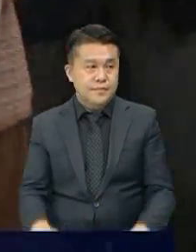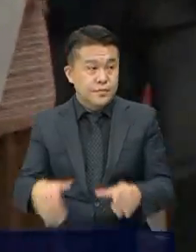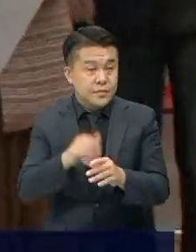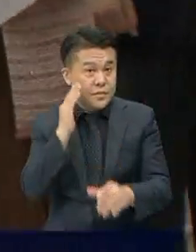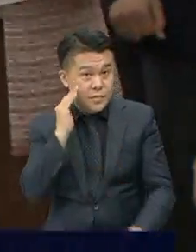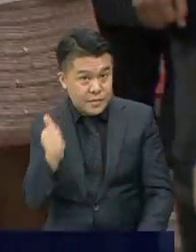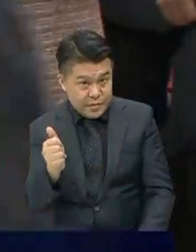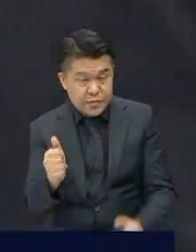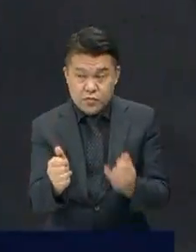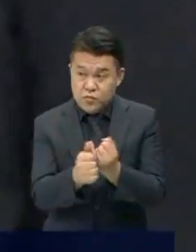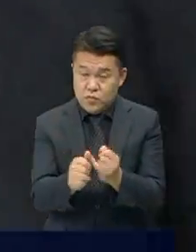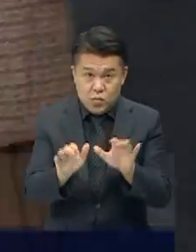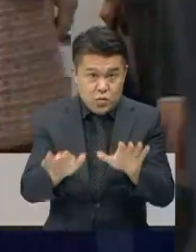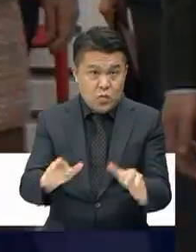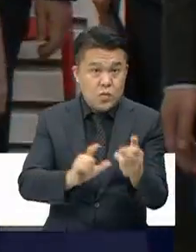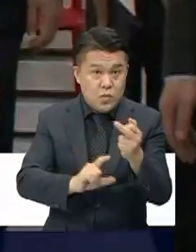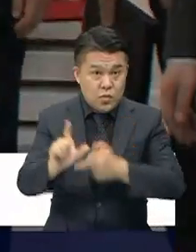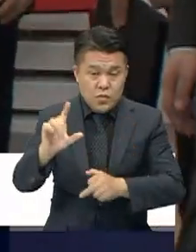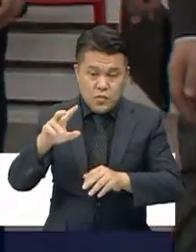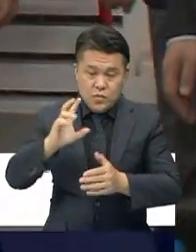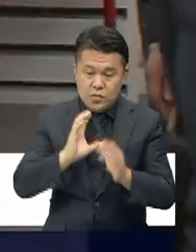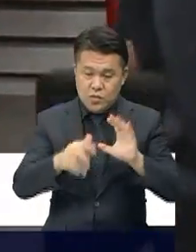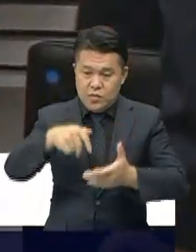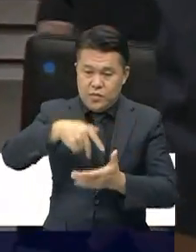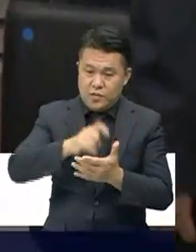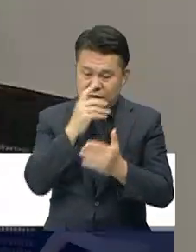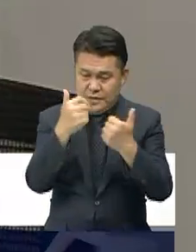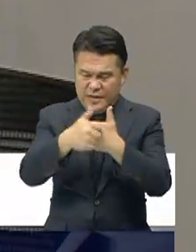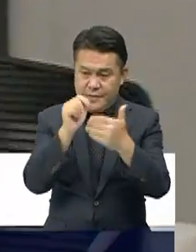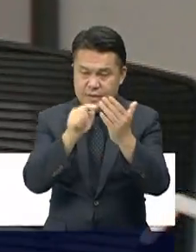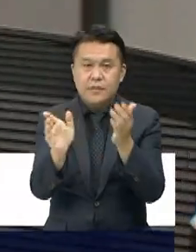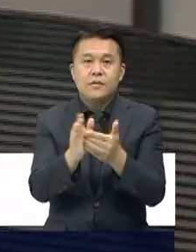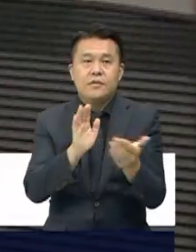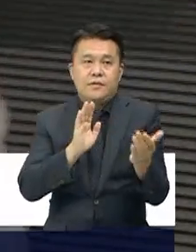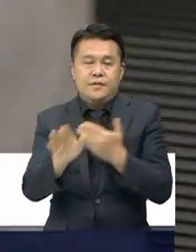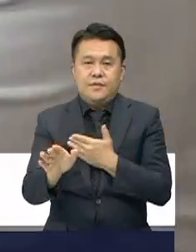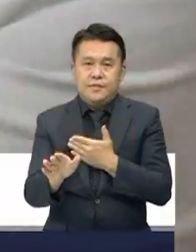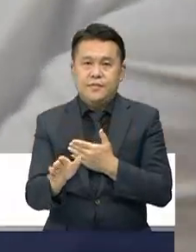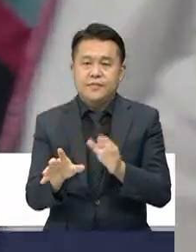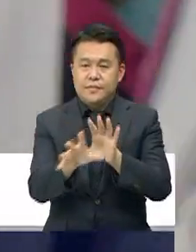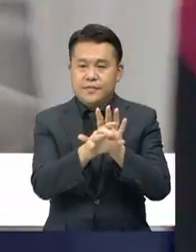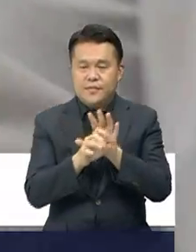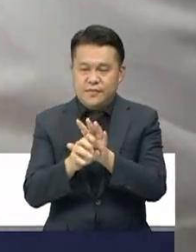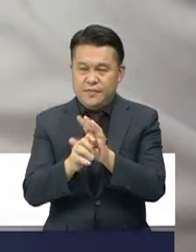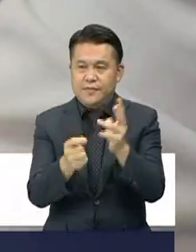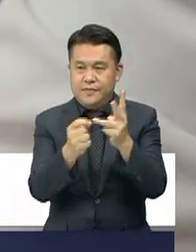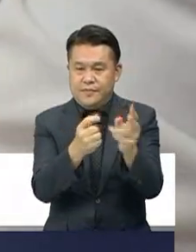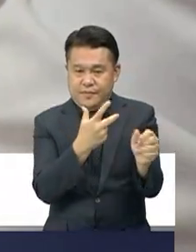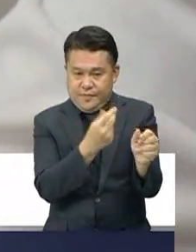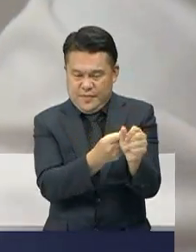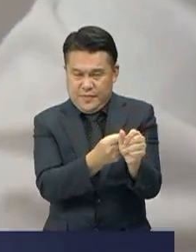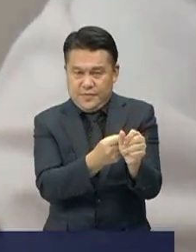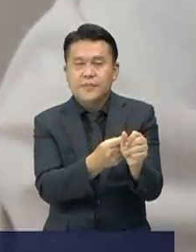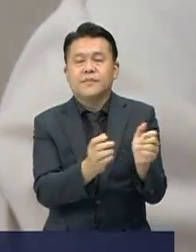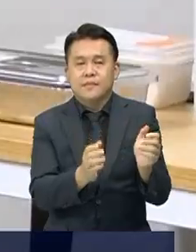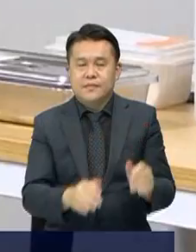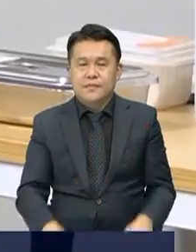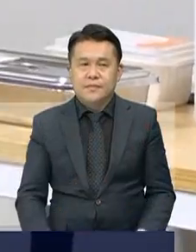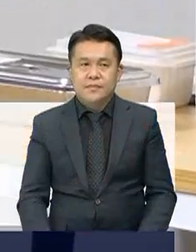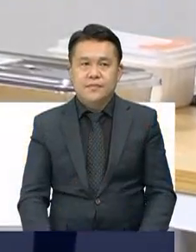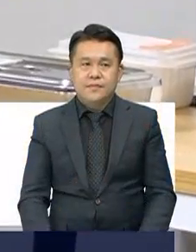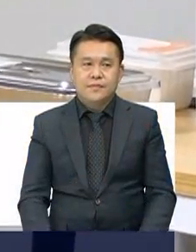문재인 대통령 내외가 오늘 오전 국립중앙의료원을 찾아 코로나 백신 추가 접종, 이른바 부스터샷을 맞았습니다.